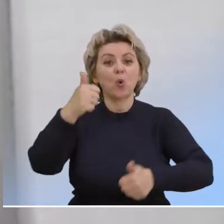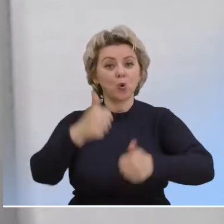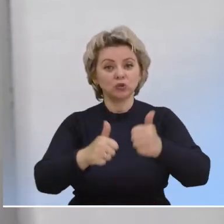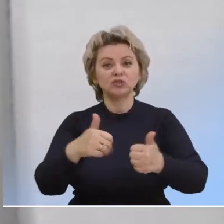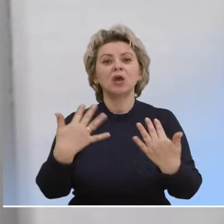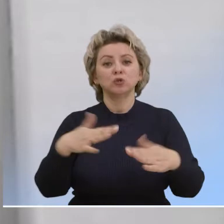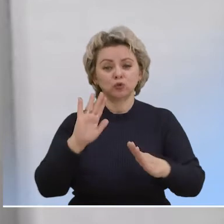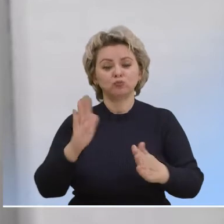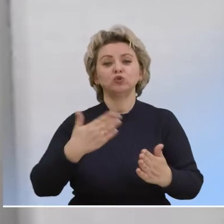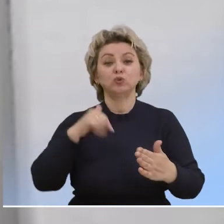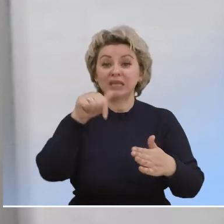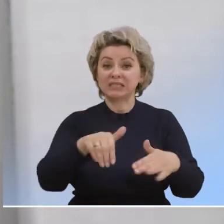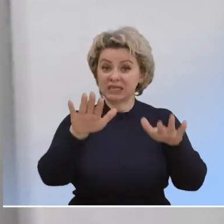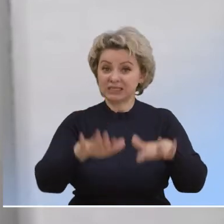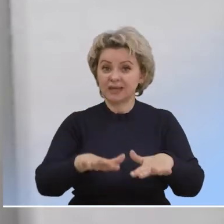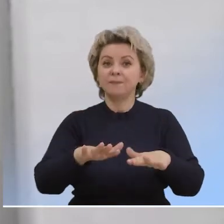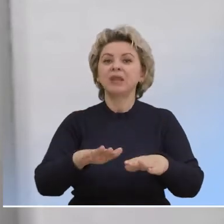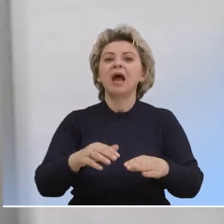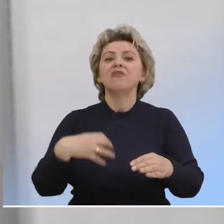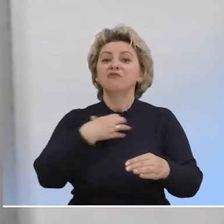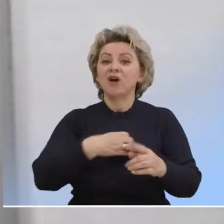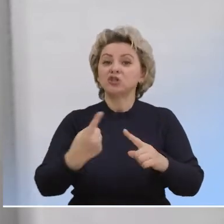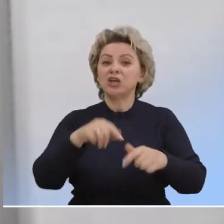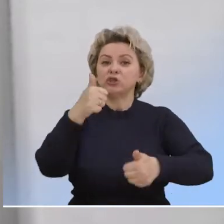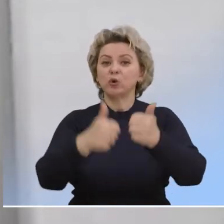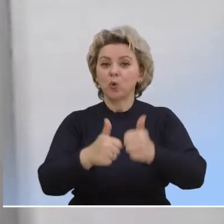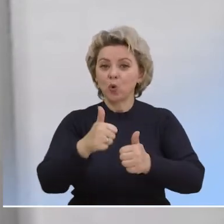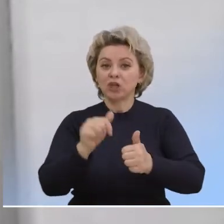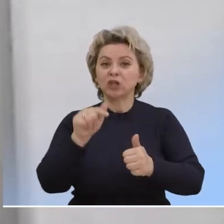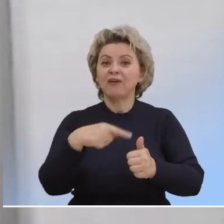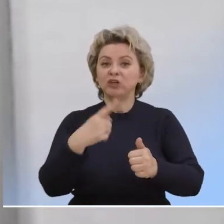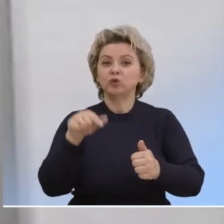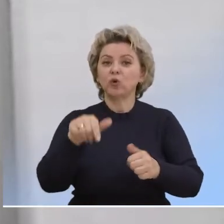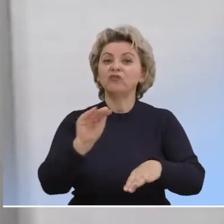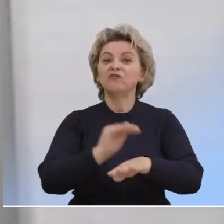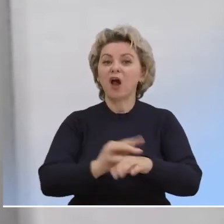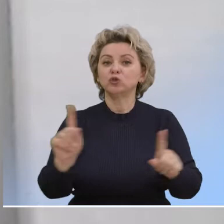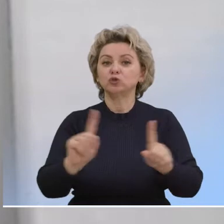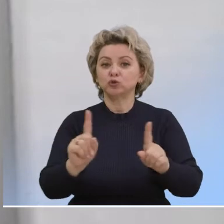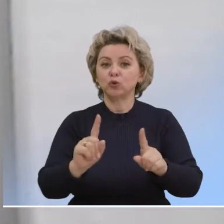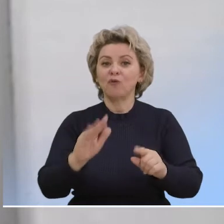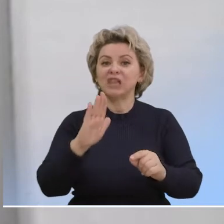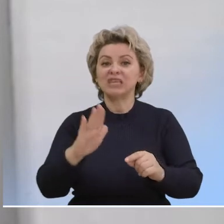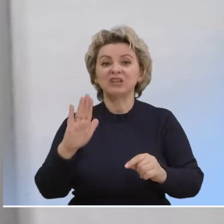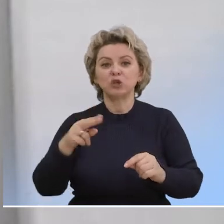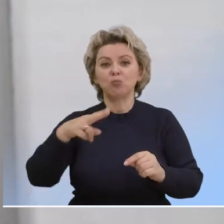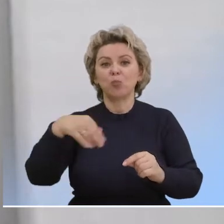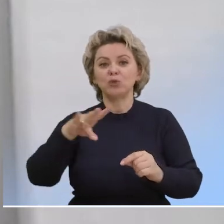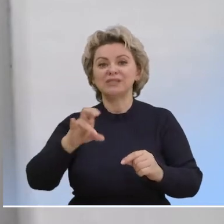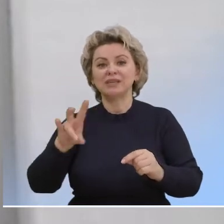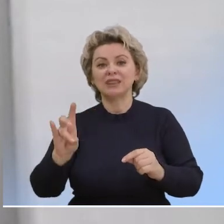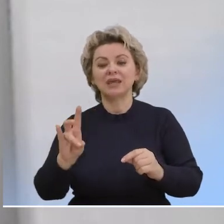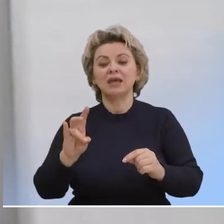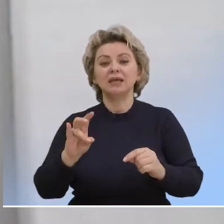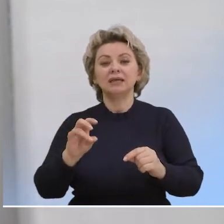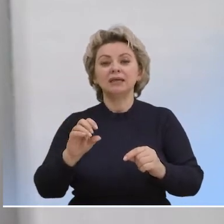конкурса, тоже пройдет у нас. Относительно важности этих конкурсов, говорит хотя бы тот факт, что Владимир Владимирович Путин в